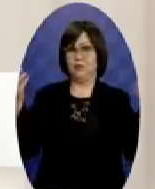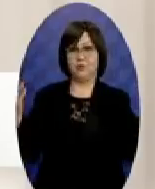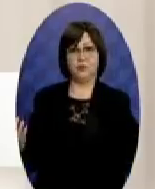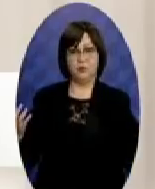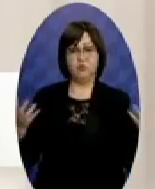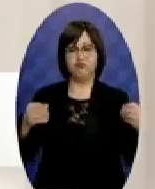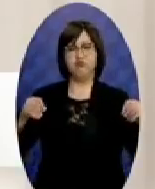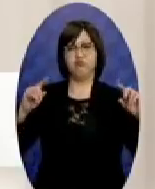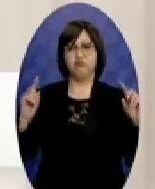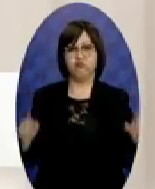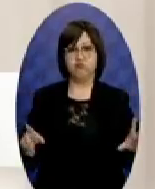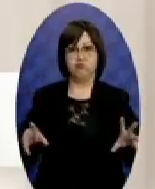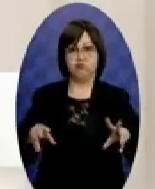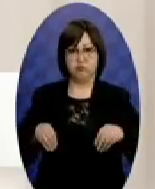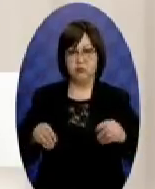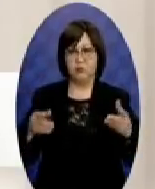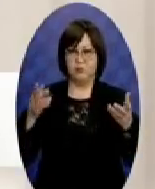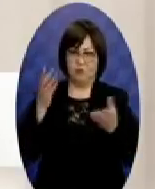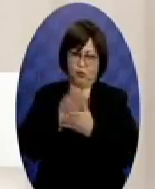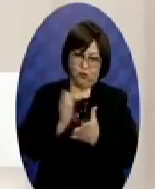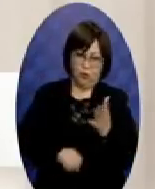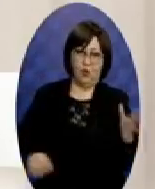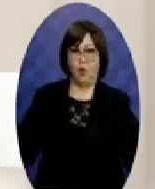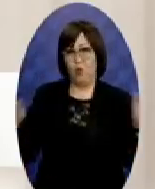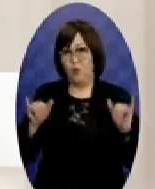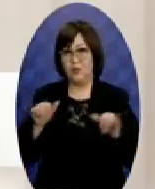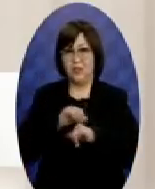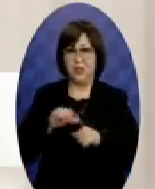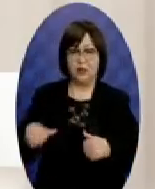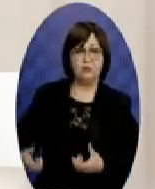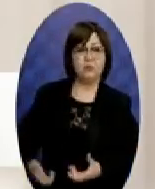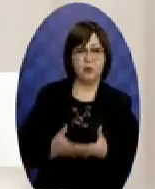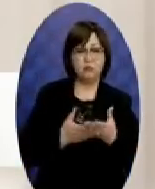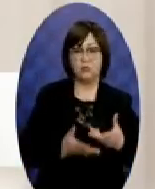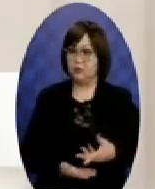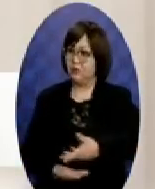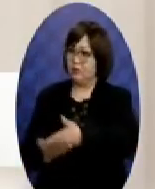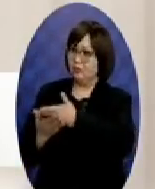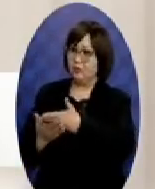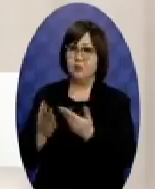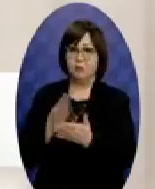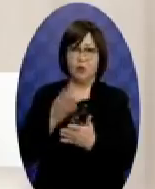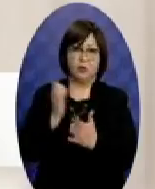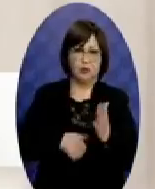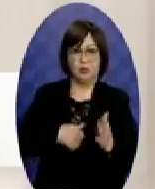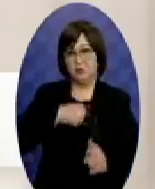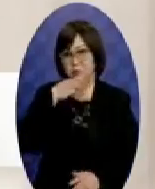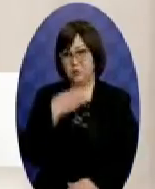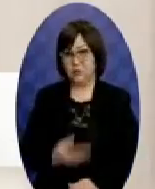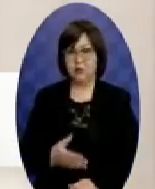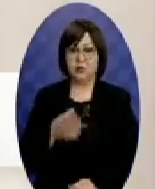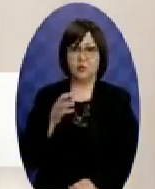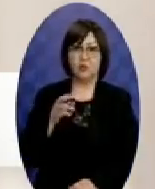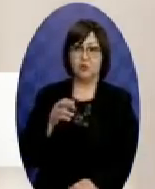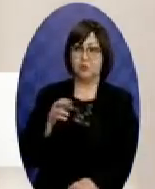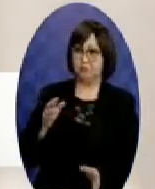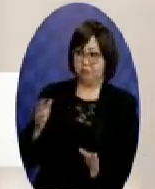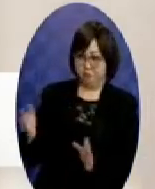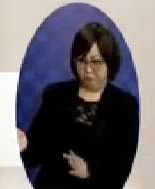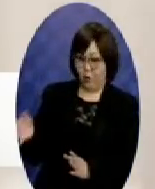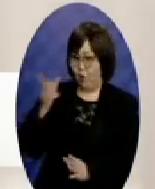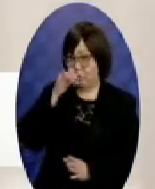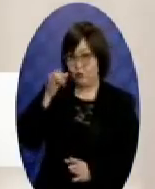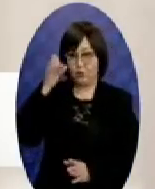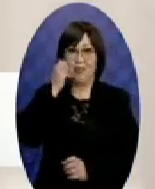ёстой. Эндээс гарах шийдвэрийг хоёр орны олон нийт дэмжих ёстой гэдгийг мэдгдсэн. За тэгвэл Абэ Шинзо өөрийн зүгээс хоёр орон